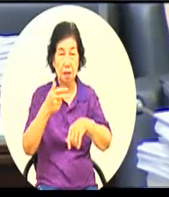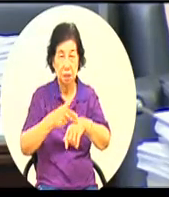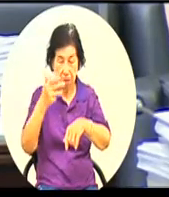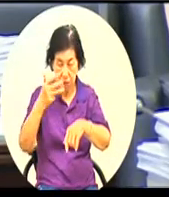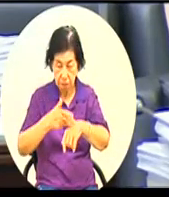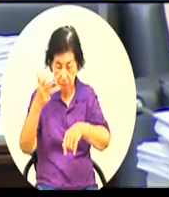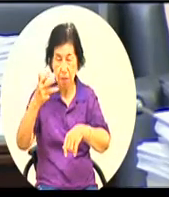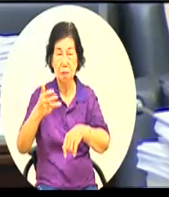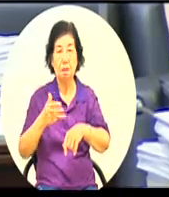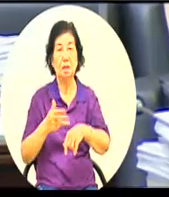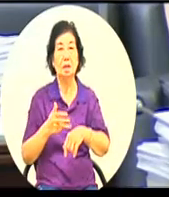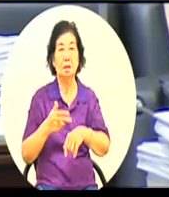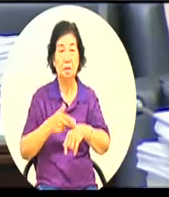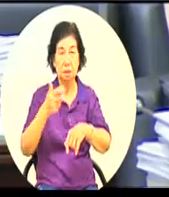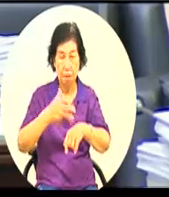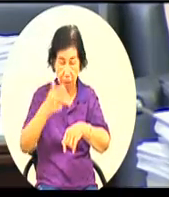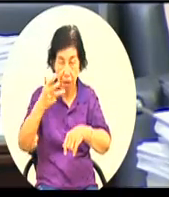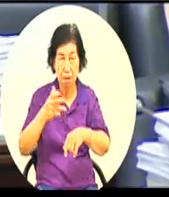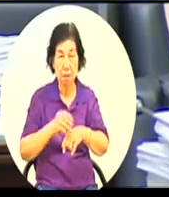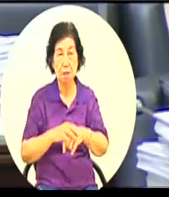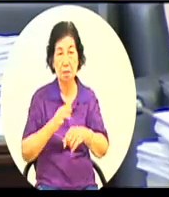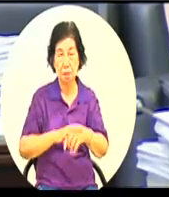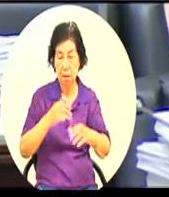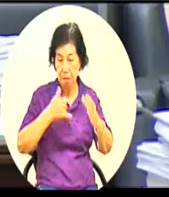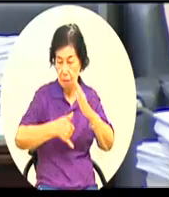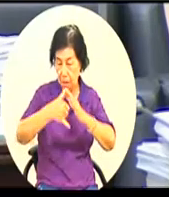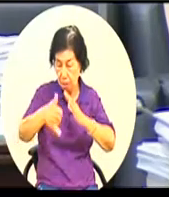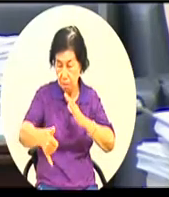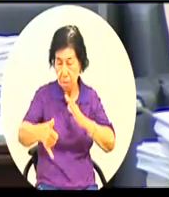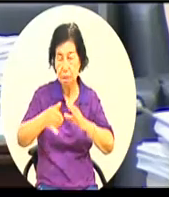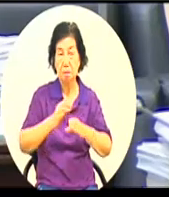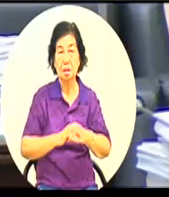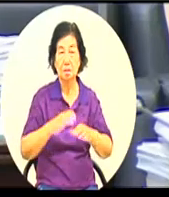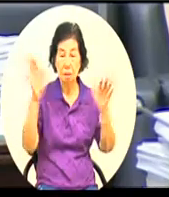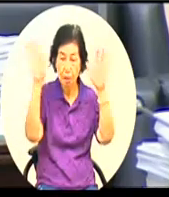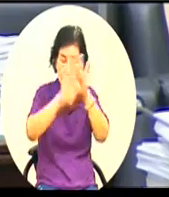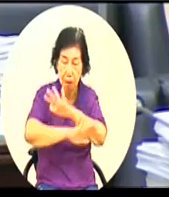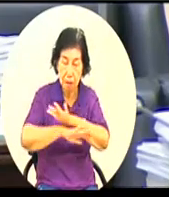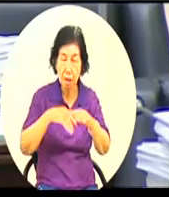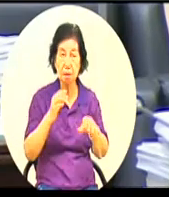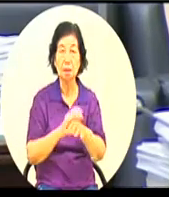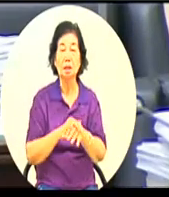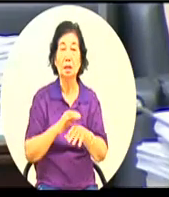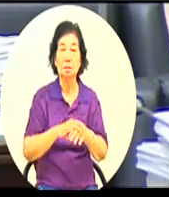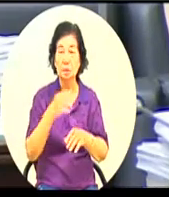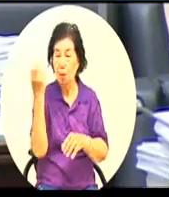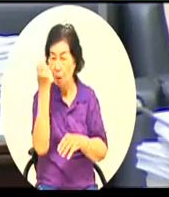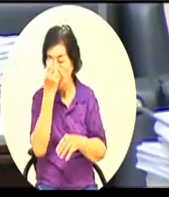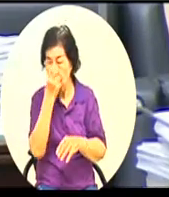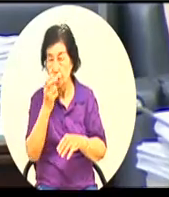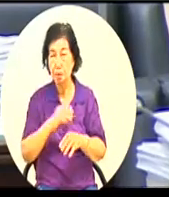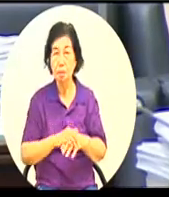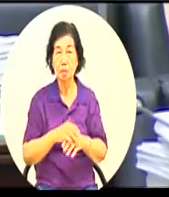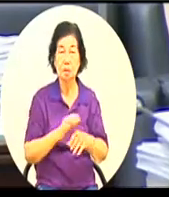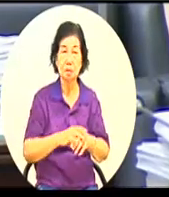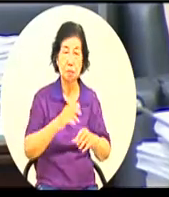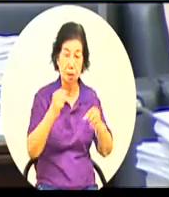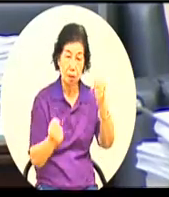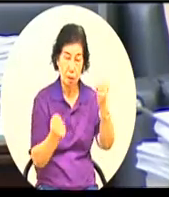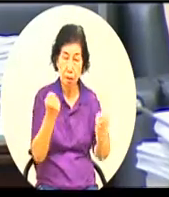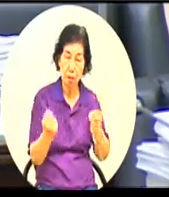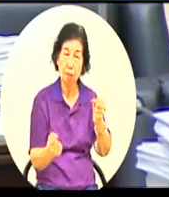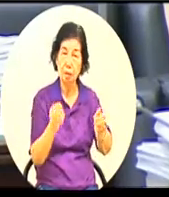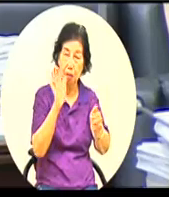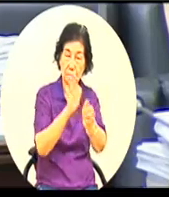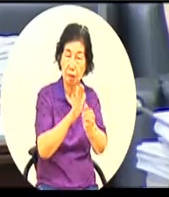莫讲到九点，你八点出去倒，你甲暗棍出巡，叫你的司机洗有炸嘞，